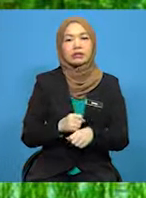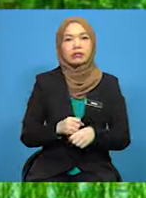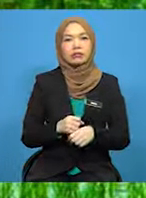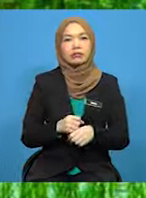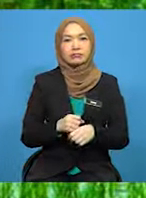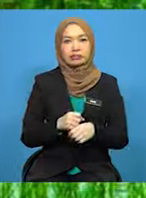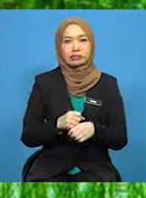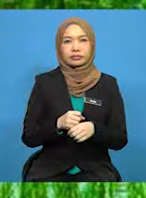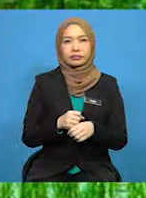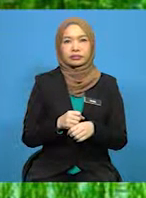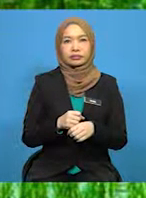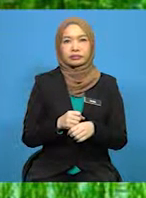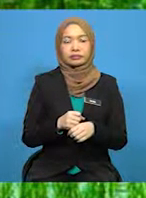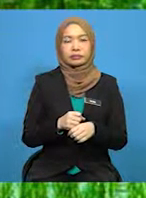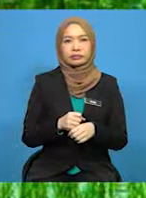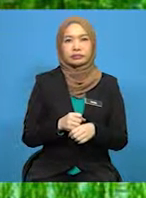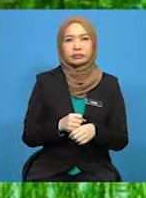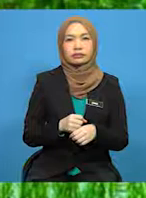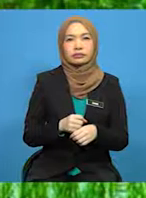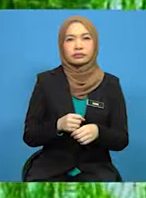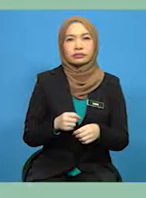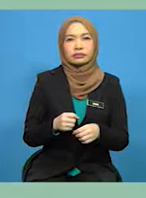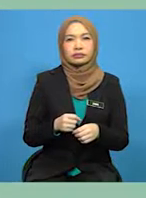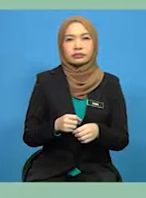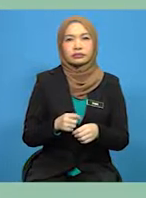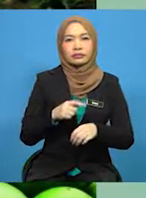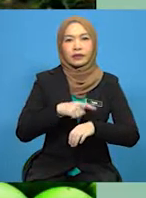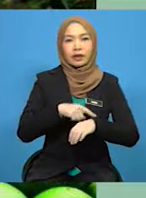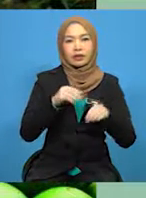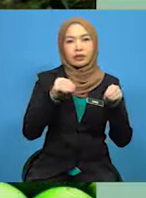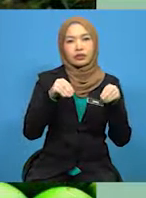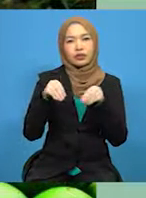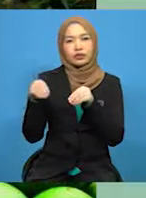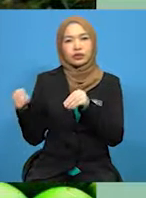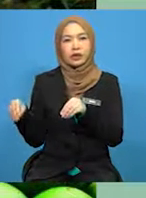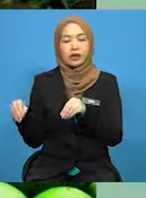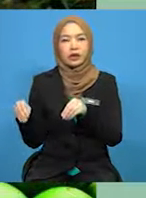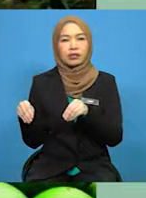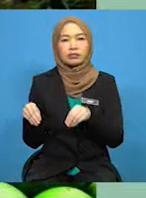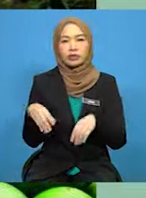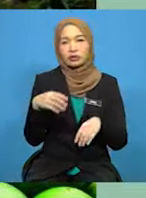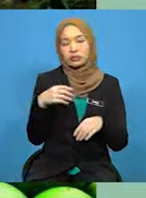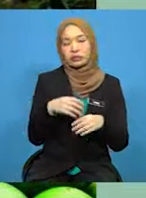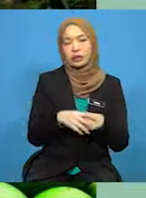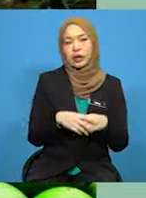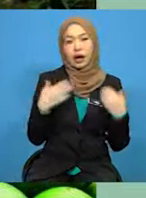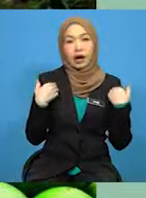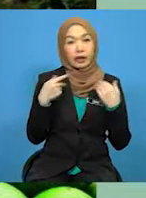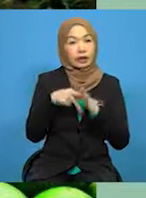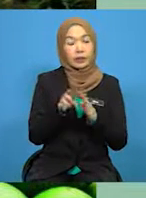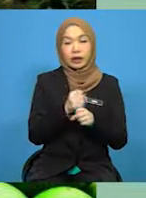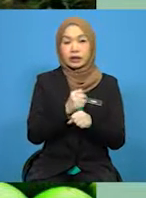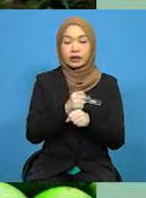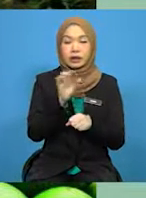menerima beras sebagai upah. Di ladang buah apel, masih ada buruh yang